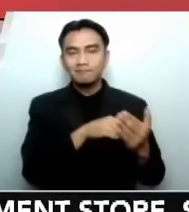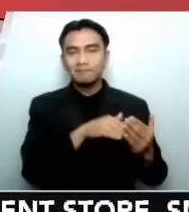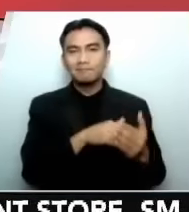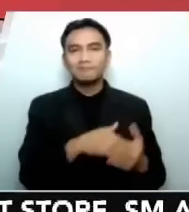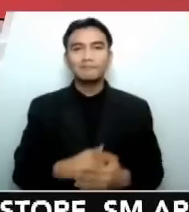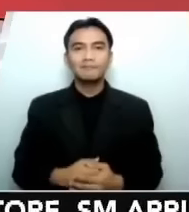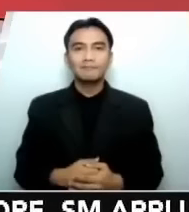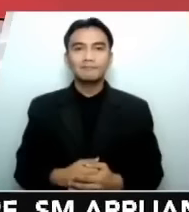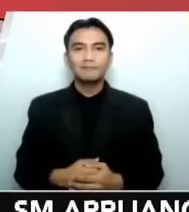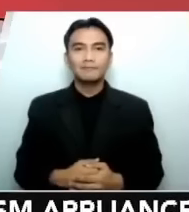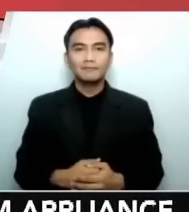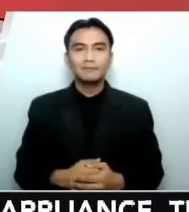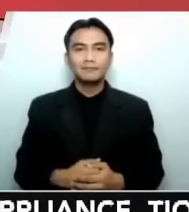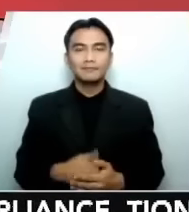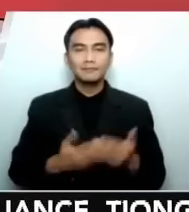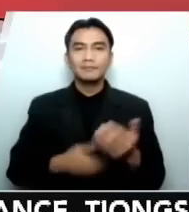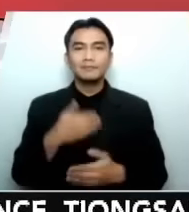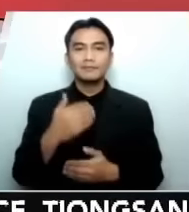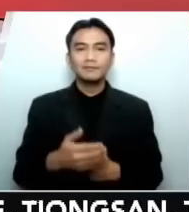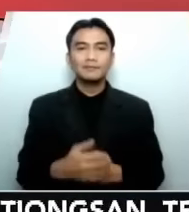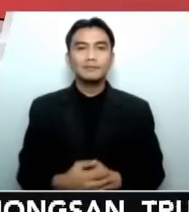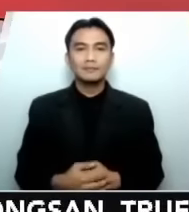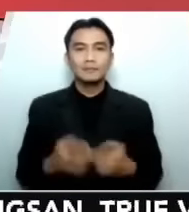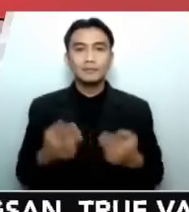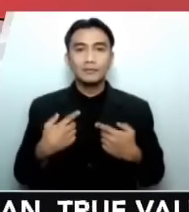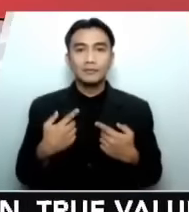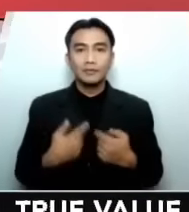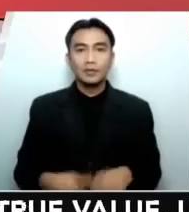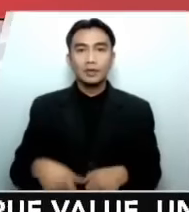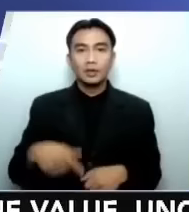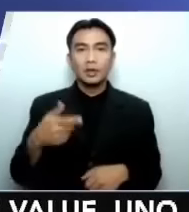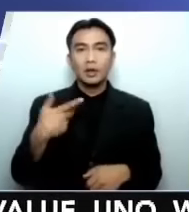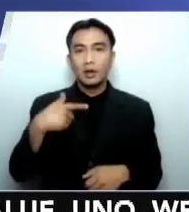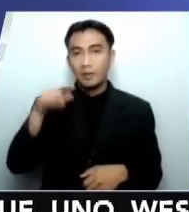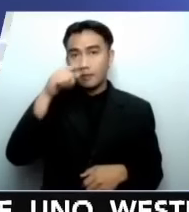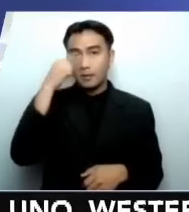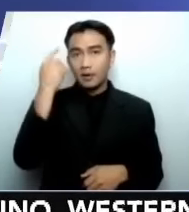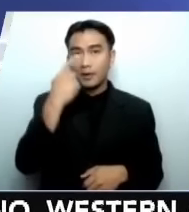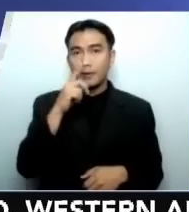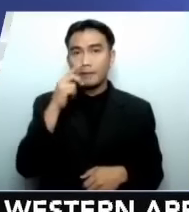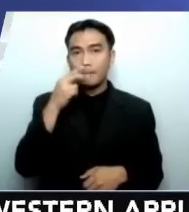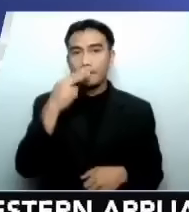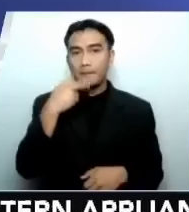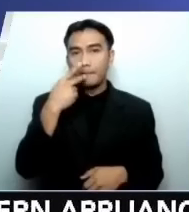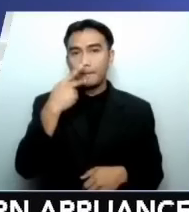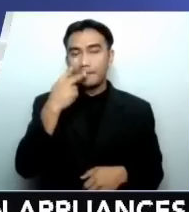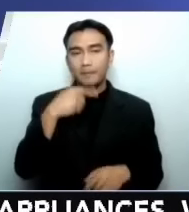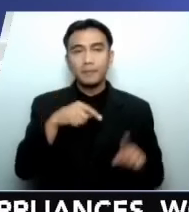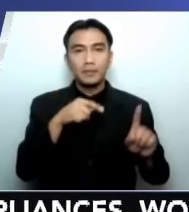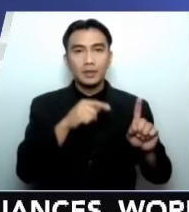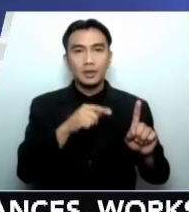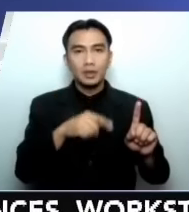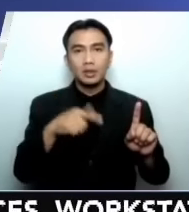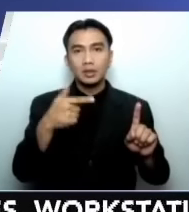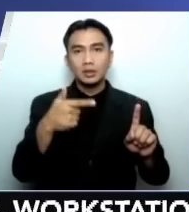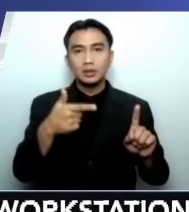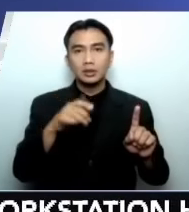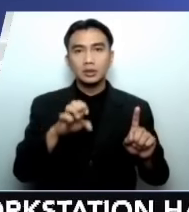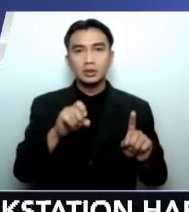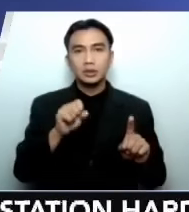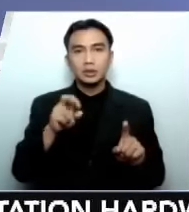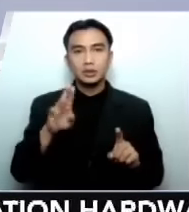May sarili na ring agency si Jisoo ng Blackpink. Ang Blissoo ang magmamanage ng solo activities ni